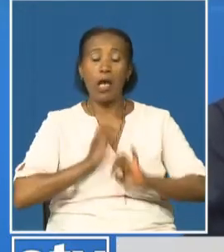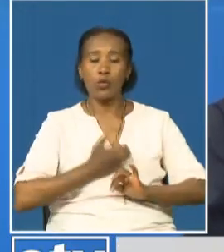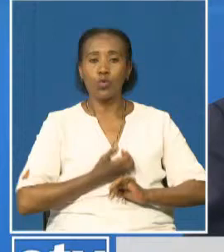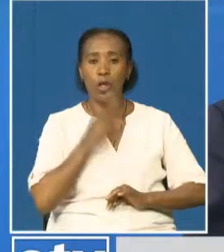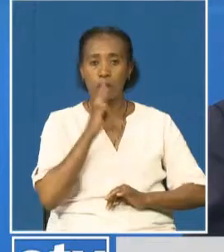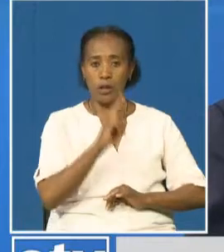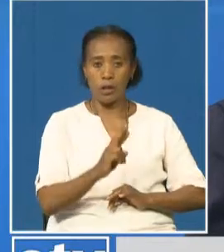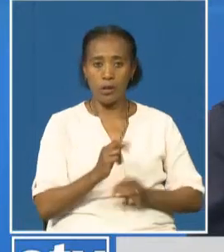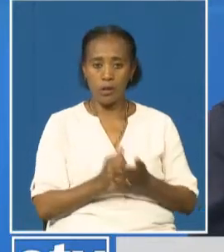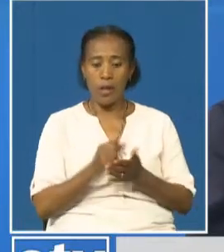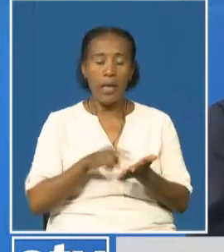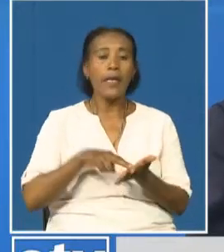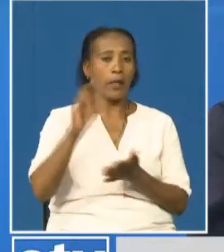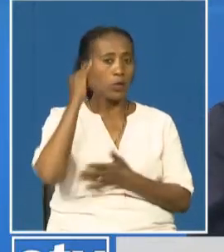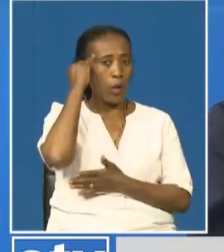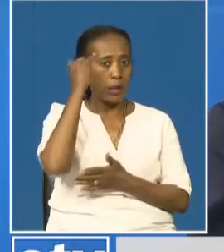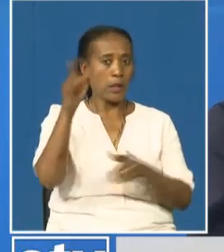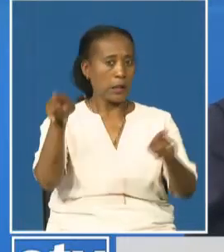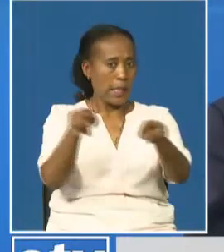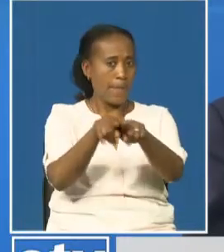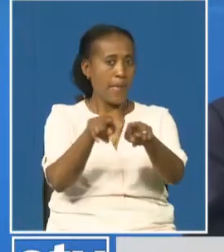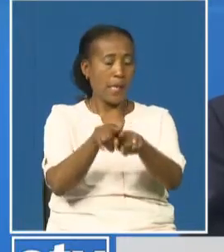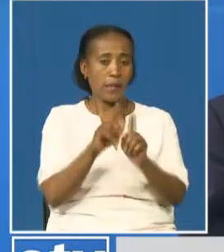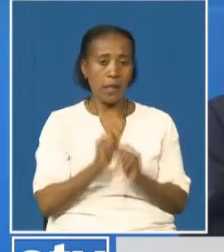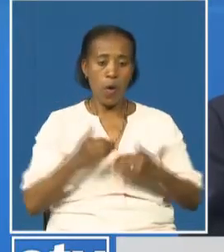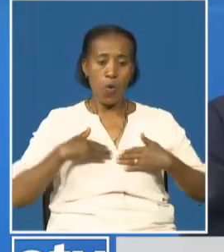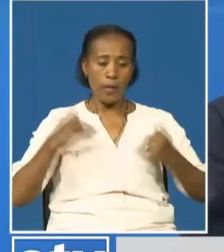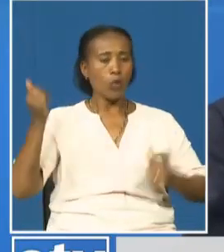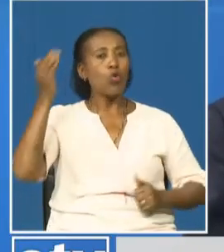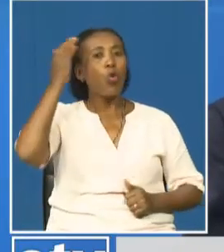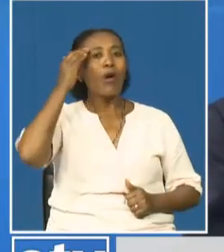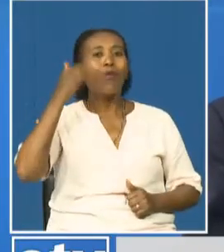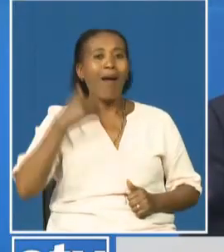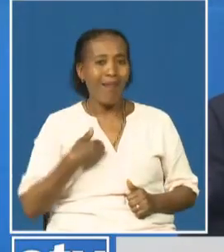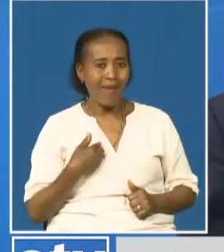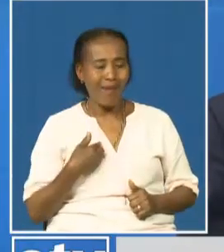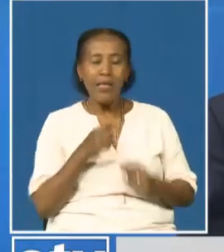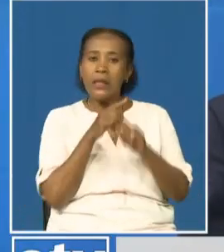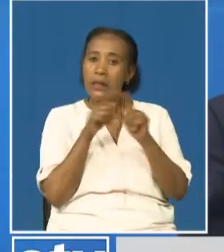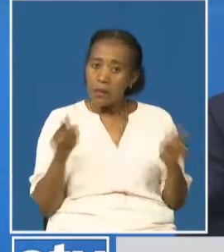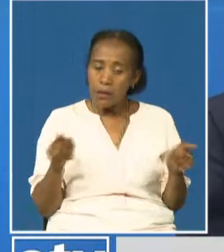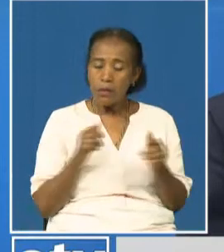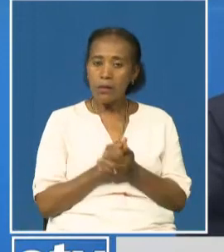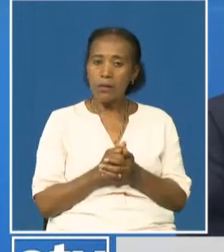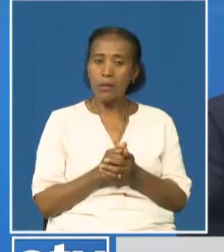ተመልካቾቻችን እና ያነሱት ሀሳብ ግን ይመሳሰላል። ወጣቶች እውቀቱ አላቸው ግን